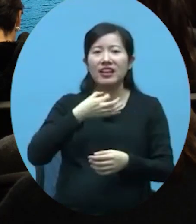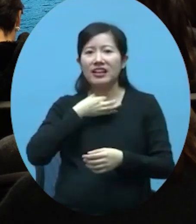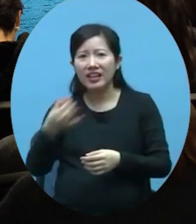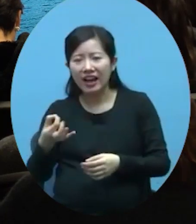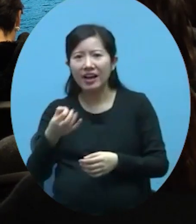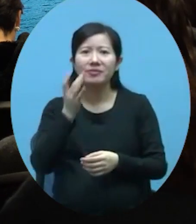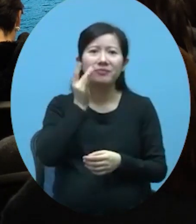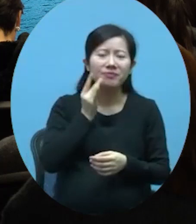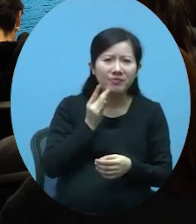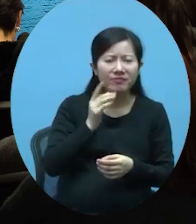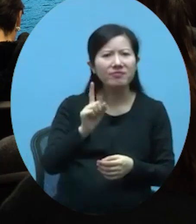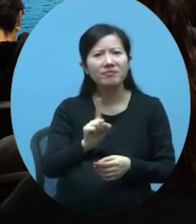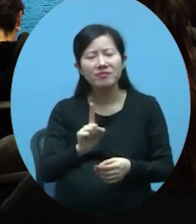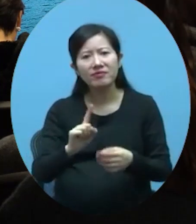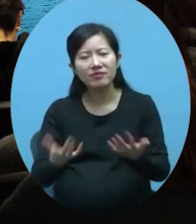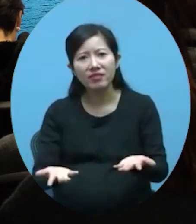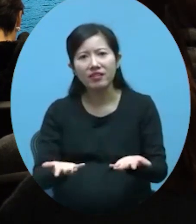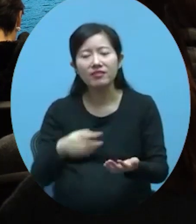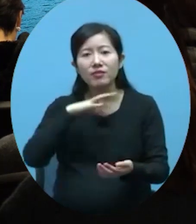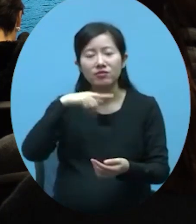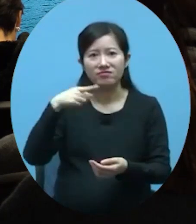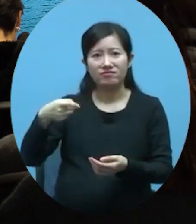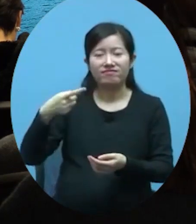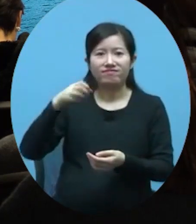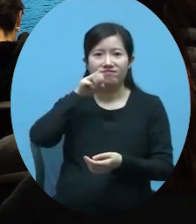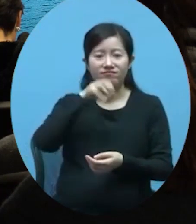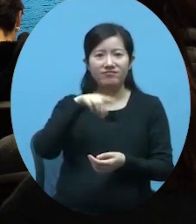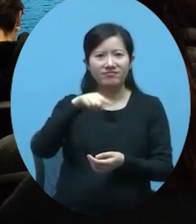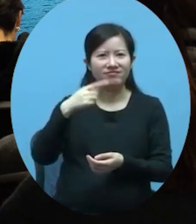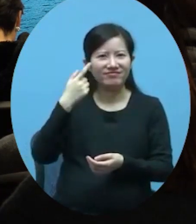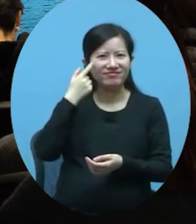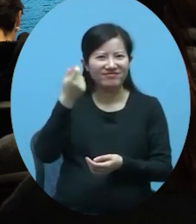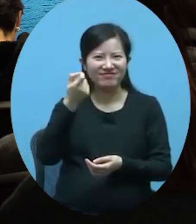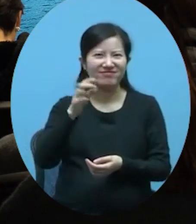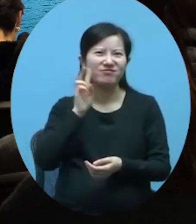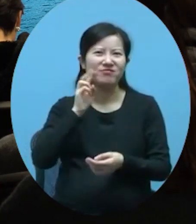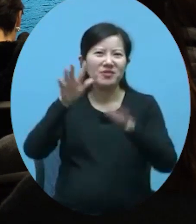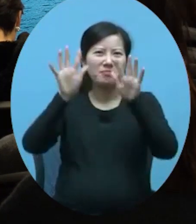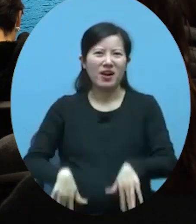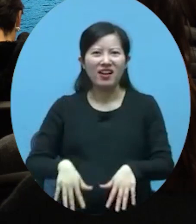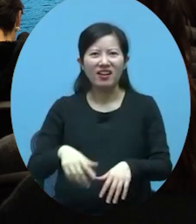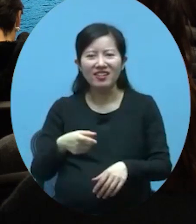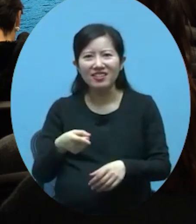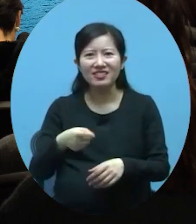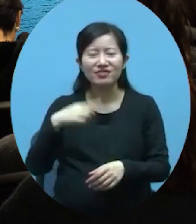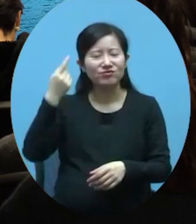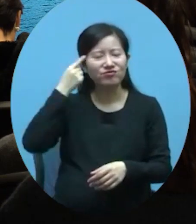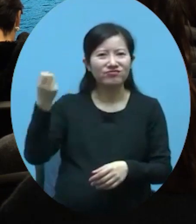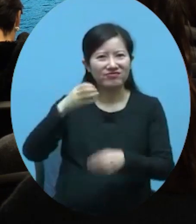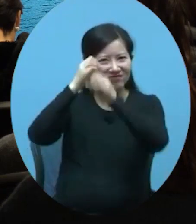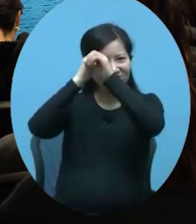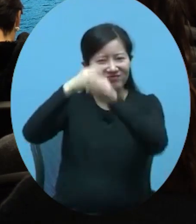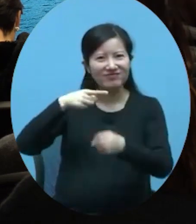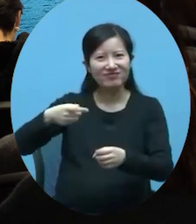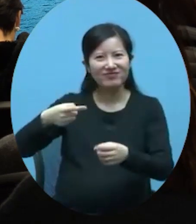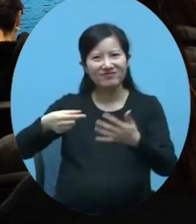还是怎样可以说多一点还有这个会不会反映你们测试的灵敏度其实很低呢会不会需要去改善那个测试的灵